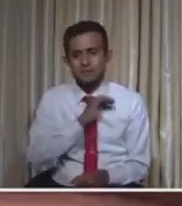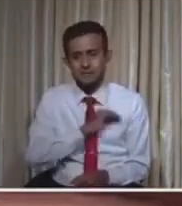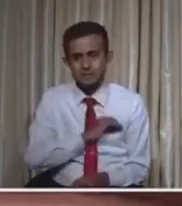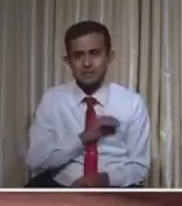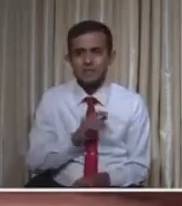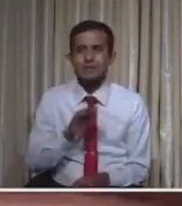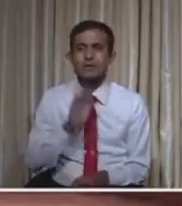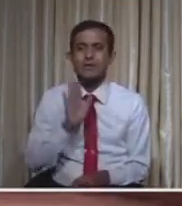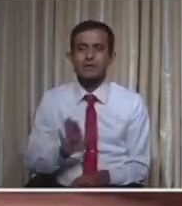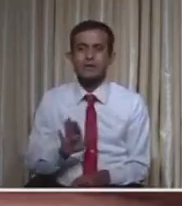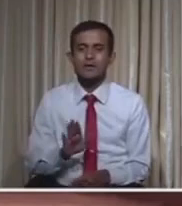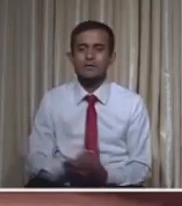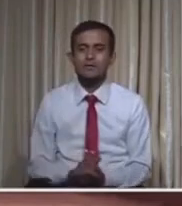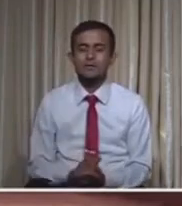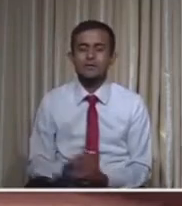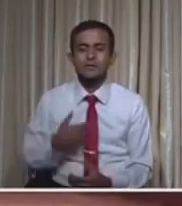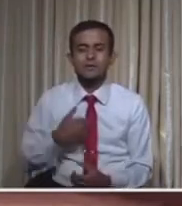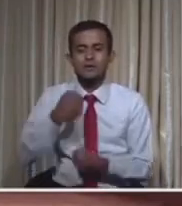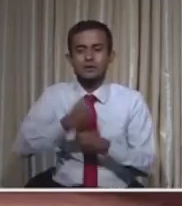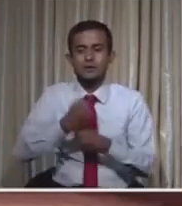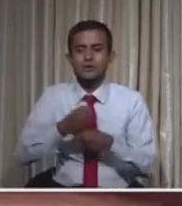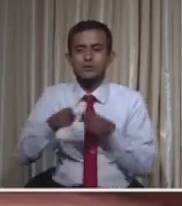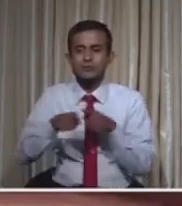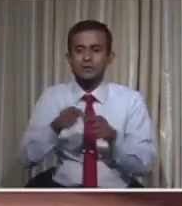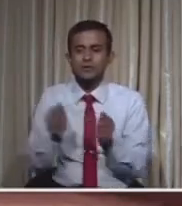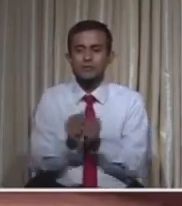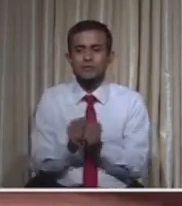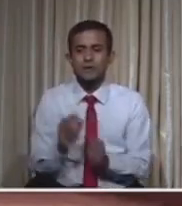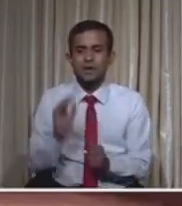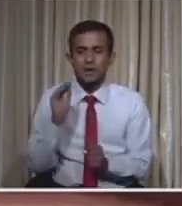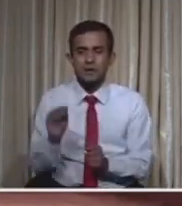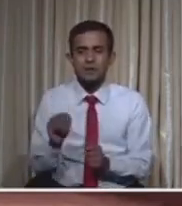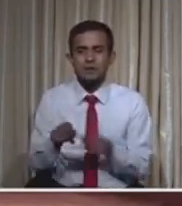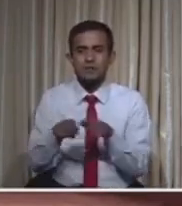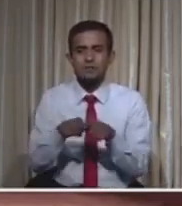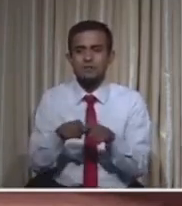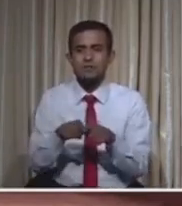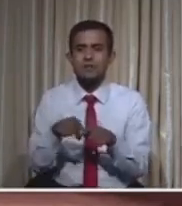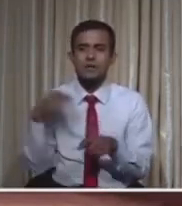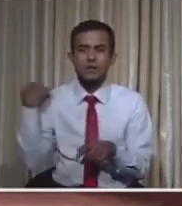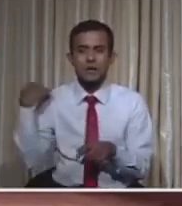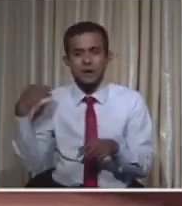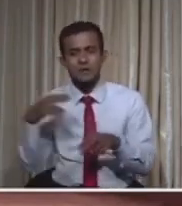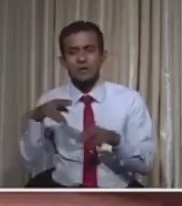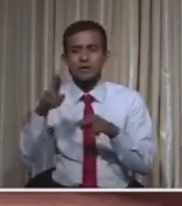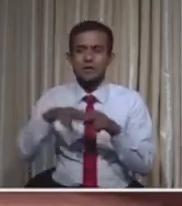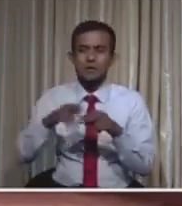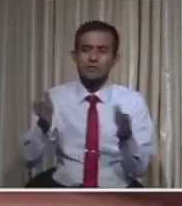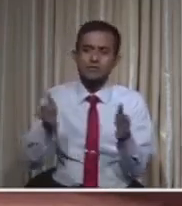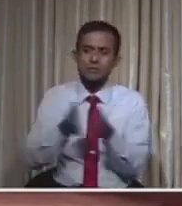කෙනෙක් අපි ආණ්ඩුවක් විදියට වැඩ කරනවා නම් ඒ විදියට සහෝදරත්වයෙන් මිත්‍රශීලී ලෙස වැඩ කරමු ස්තුතියි